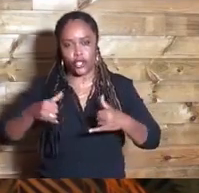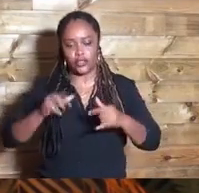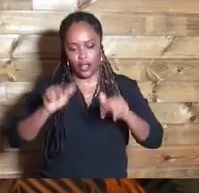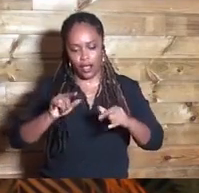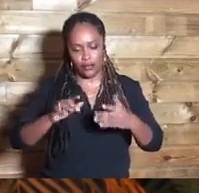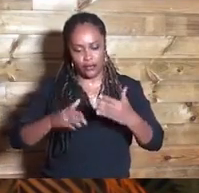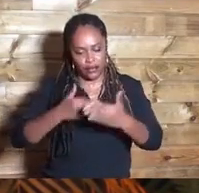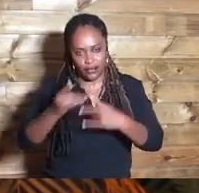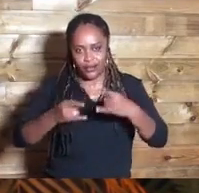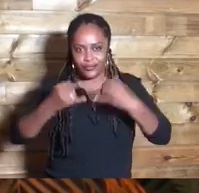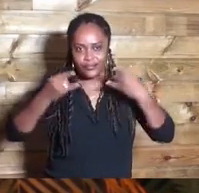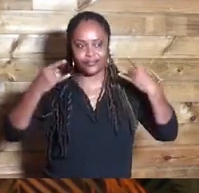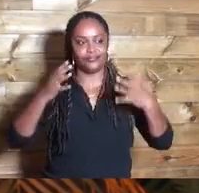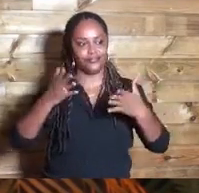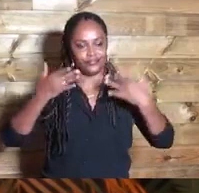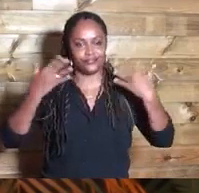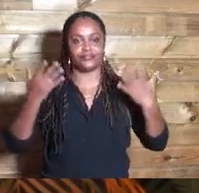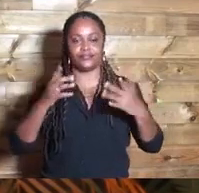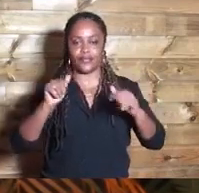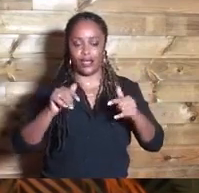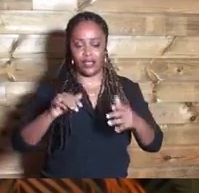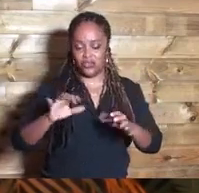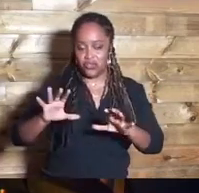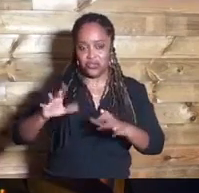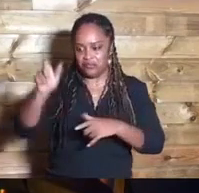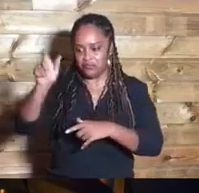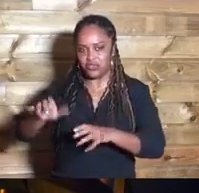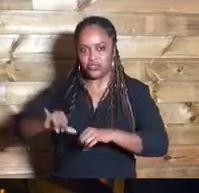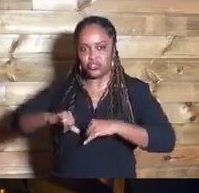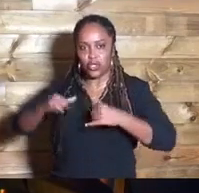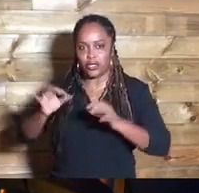équitable. D'avoir un peuple sans jeunesse, son peuple zombie.